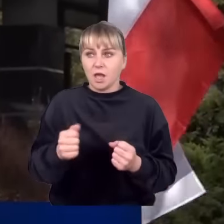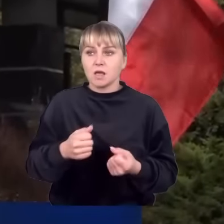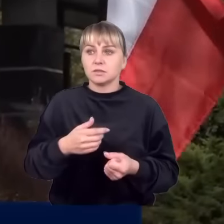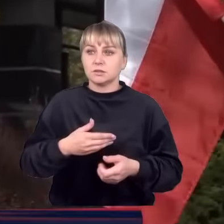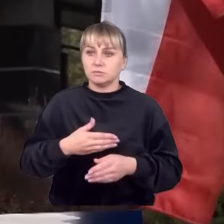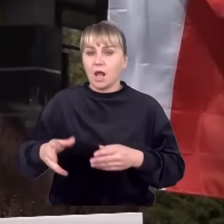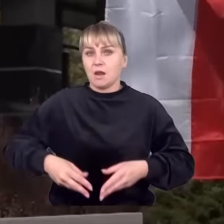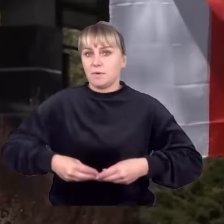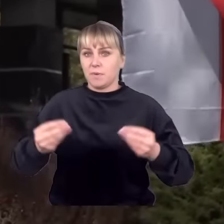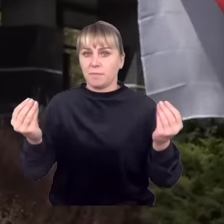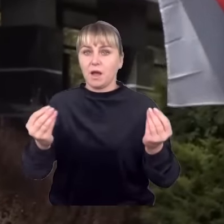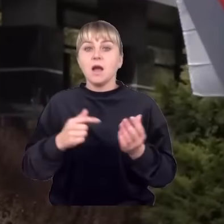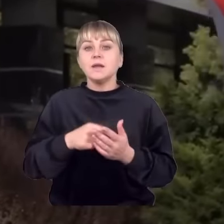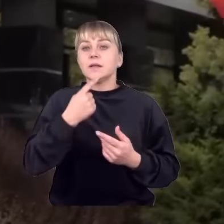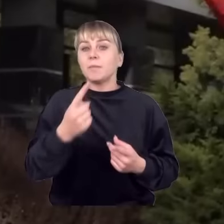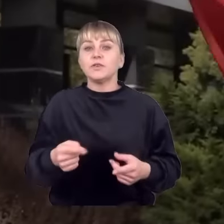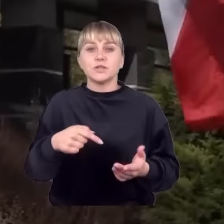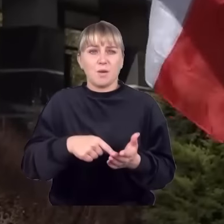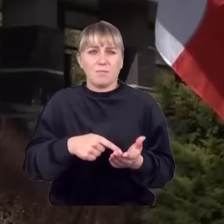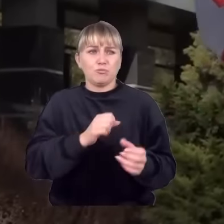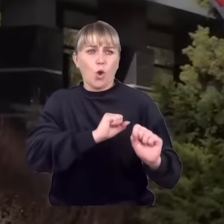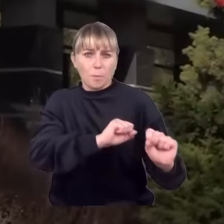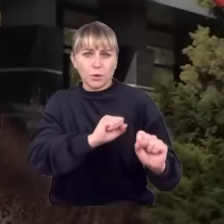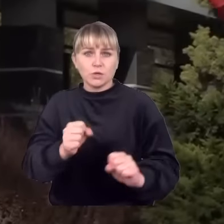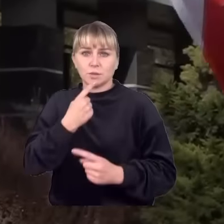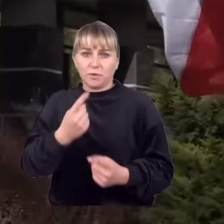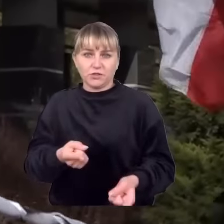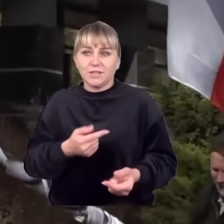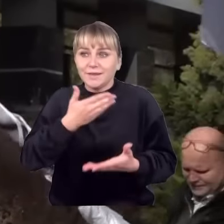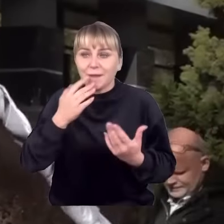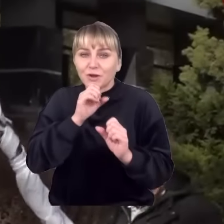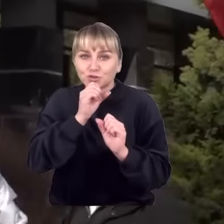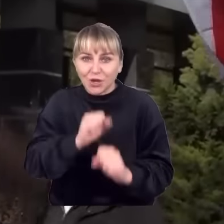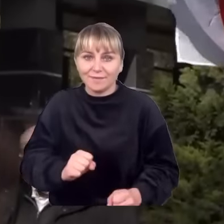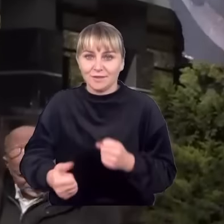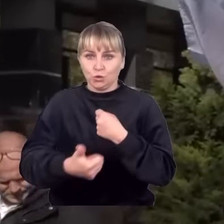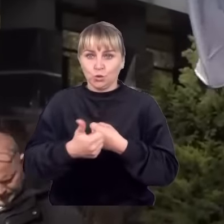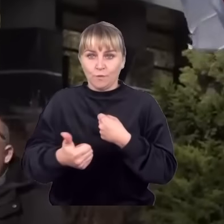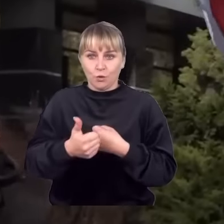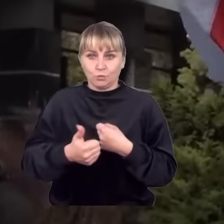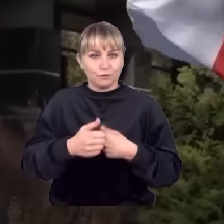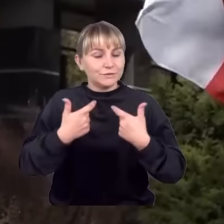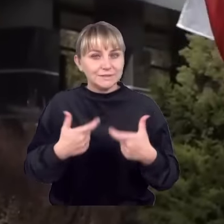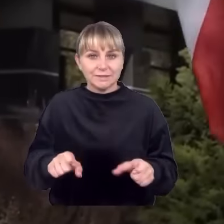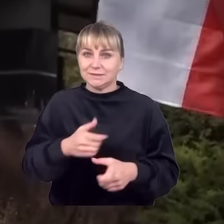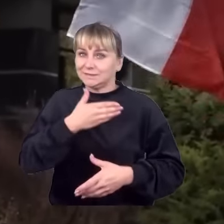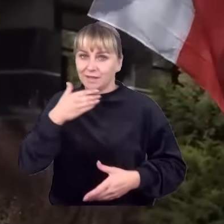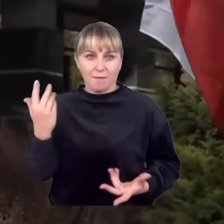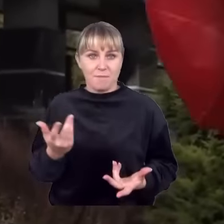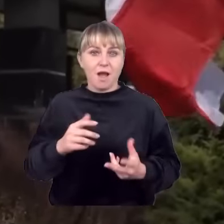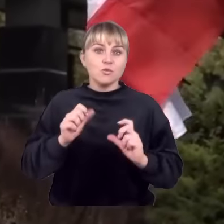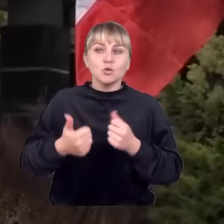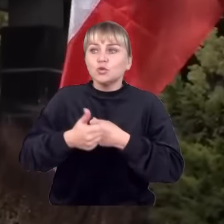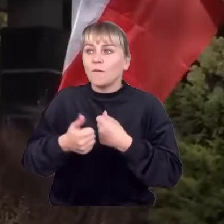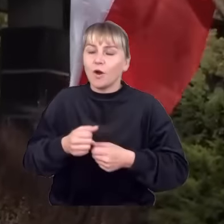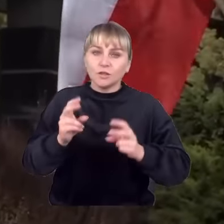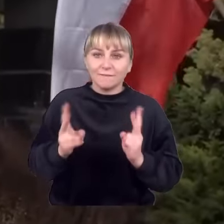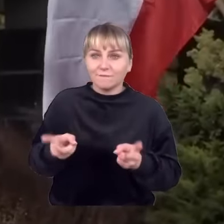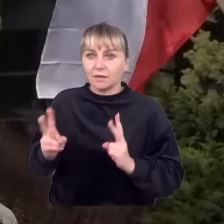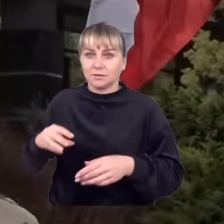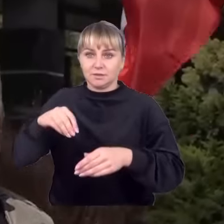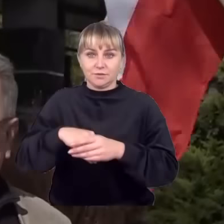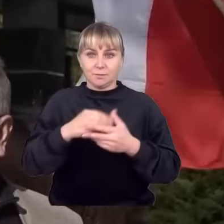raz, no, tutaj mecenasi mówili jednoznacznie, nie ma żadnego materiału dowodowego, nie ma żadnych faktów, które mogłyby świadczyć o